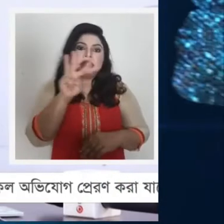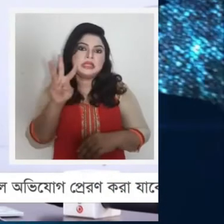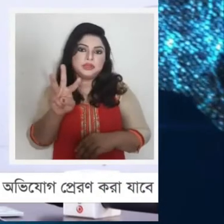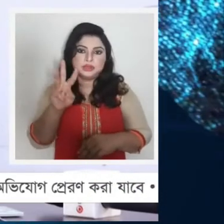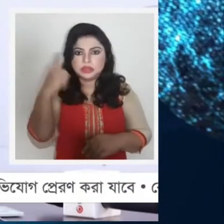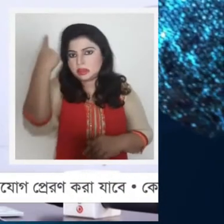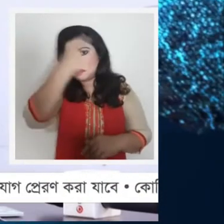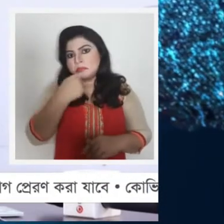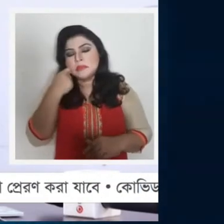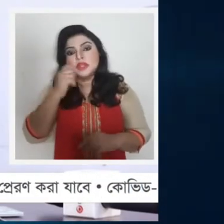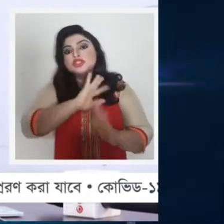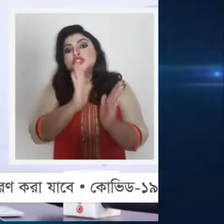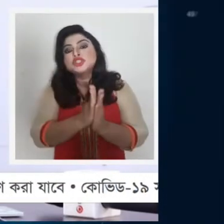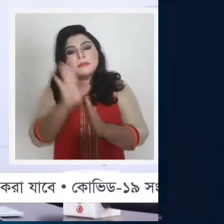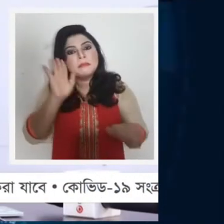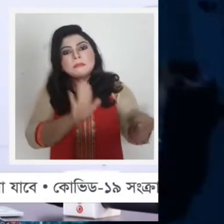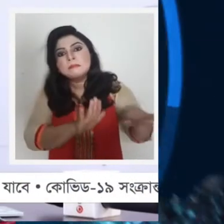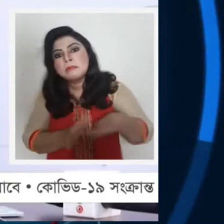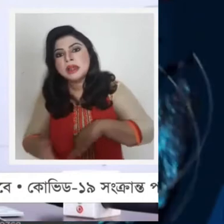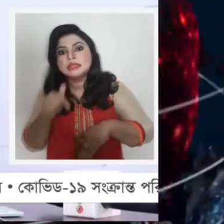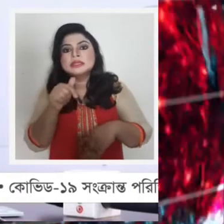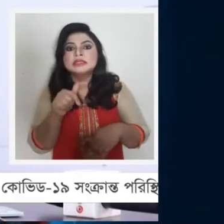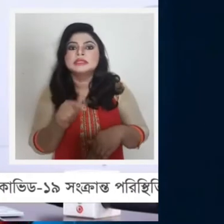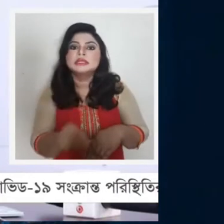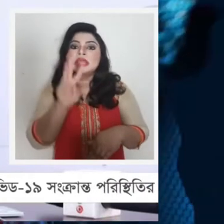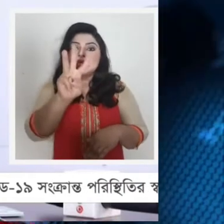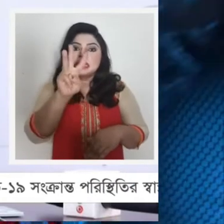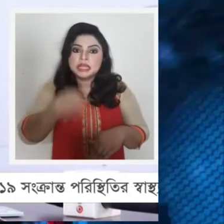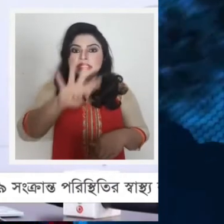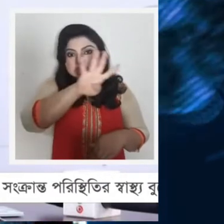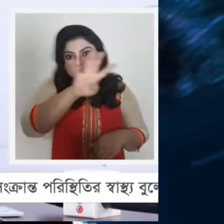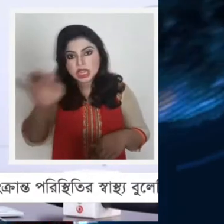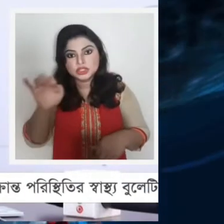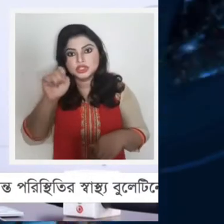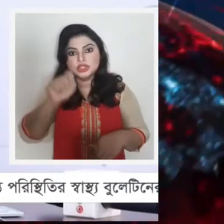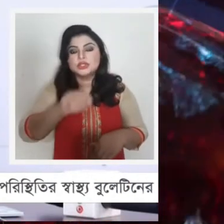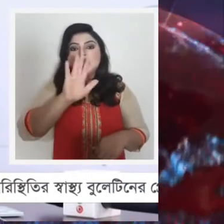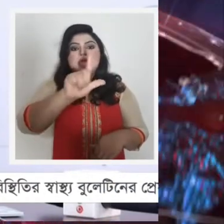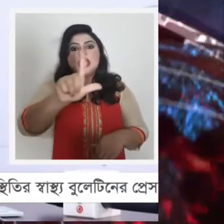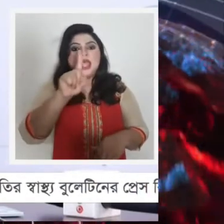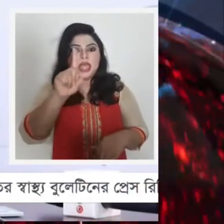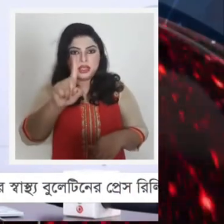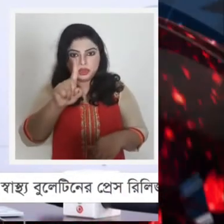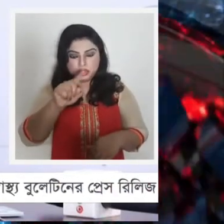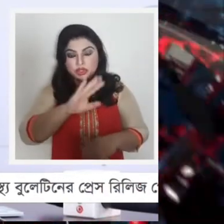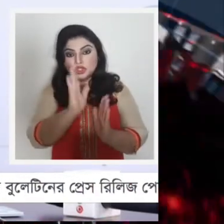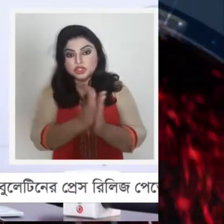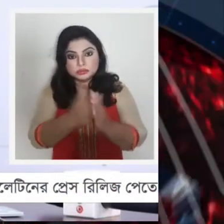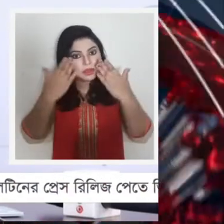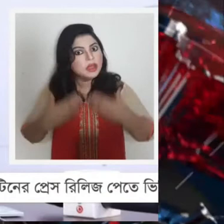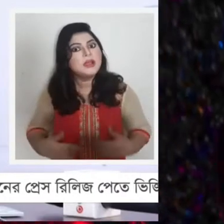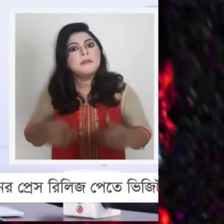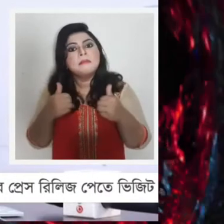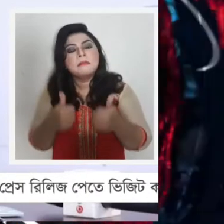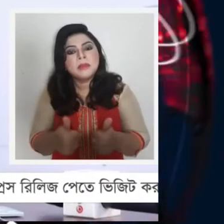1,51,972 জন। গত 24 ঘন্টায় কোভিড-19 আক্রান্ত হয়ে মৃত্যুবরণ করেছেন 33 জন, এ পর্যন্ত কোভিড-19 আক্রান্ত হয়ে মৃত্যুবরণ